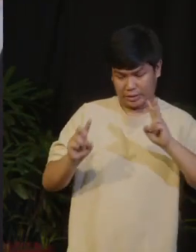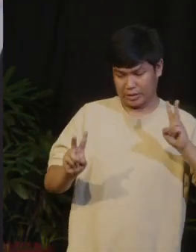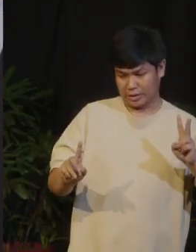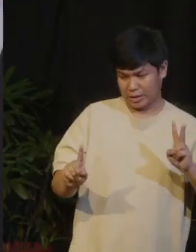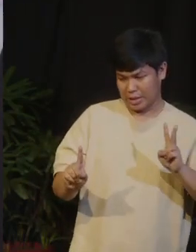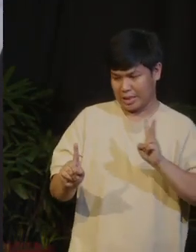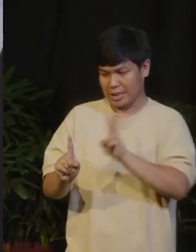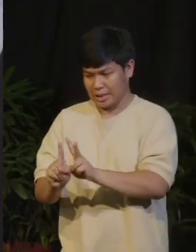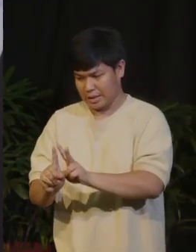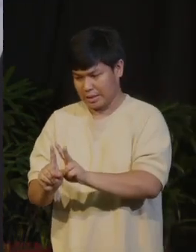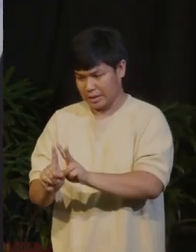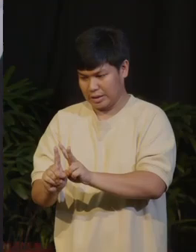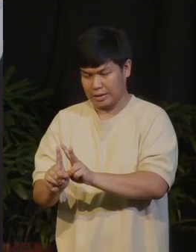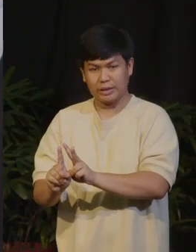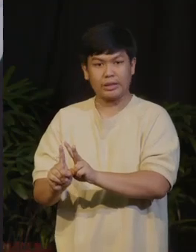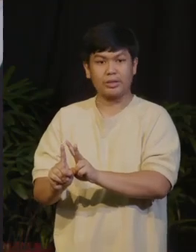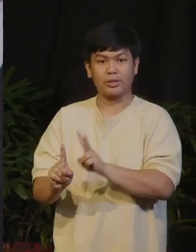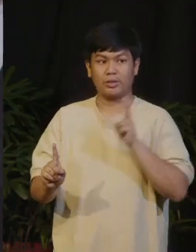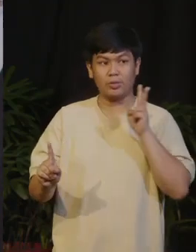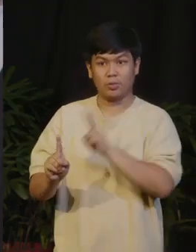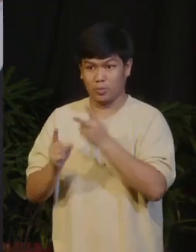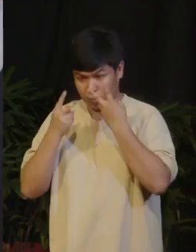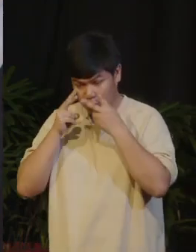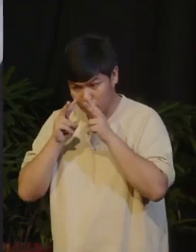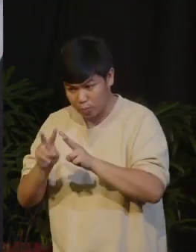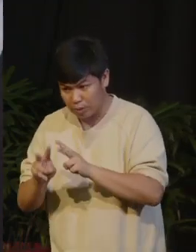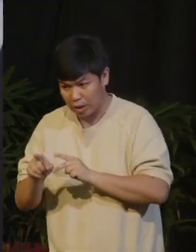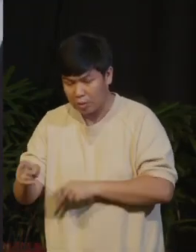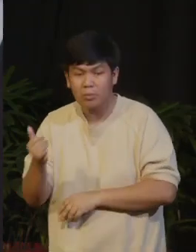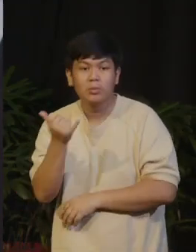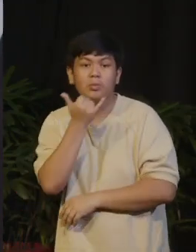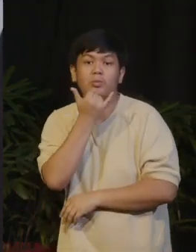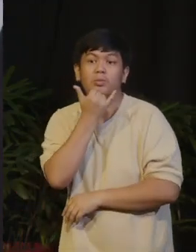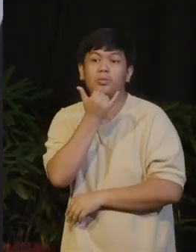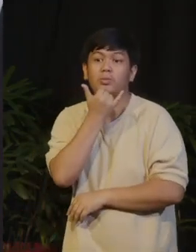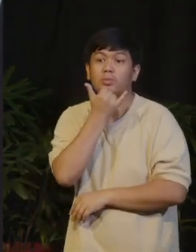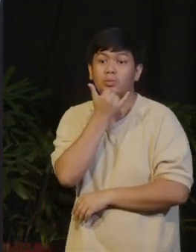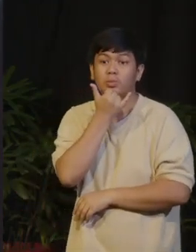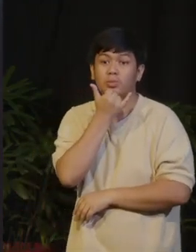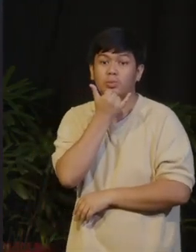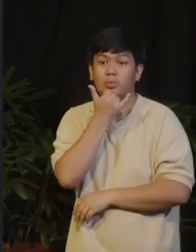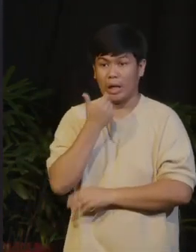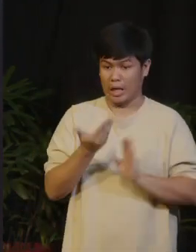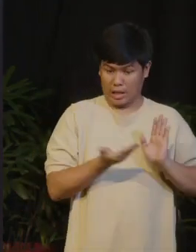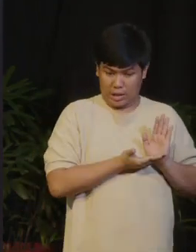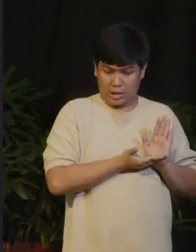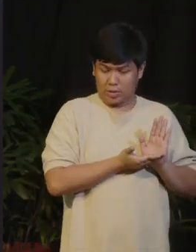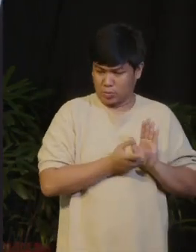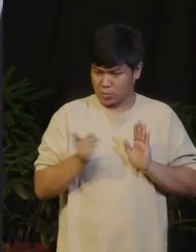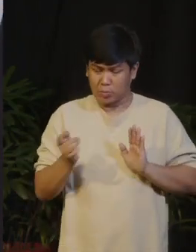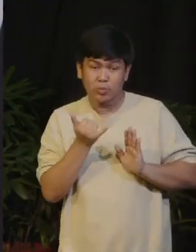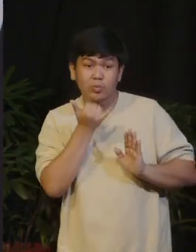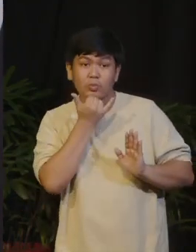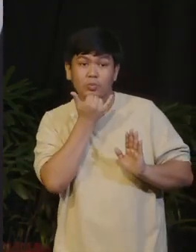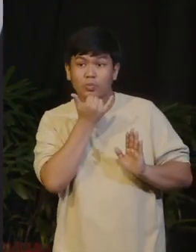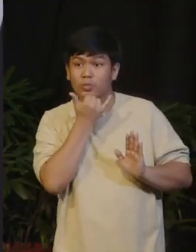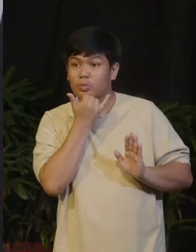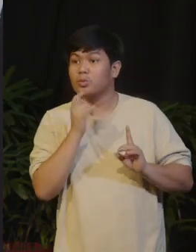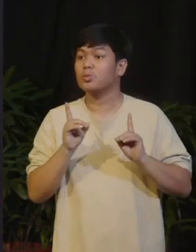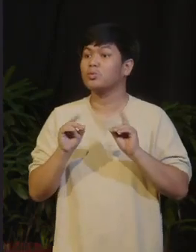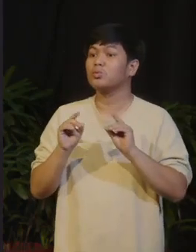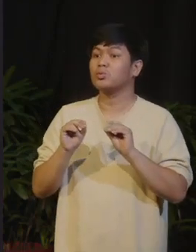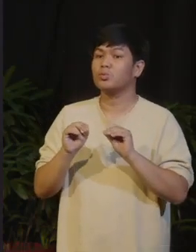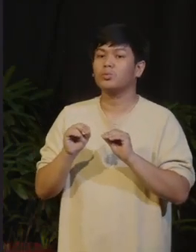be established by the evidence of 2 or 3 witnesses." Pag meron ng saksi, pag meron ng ebidensya,